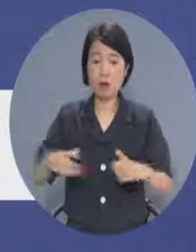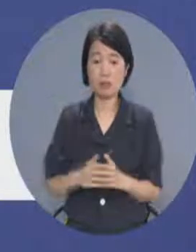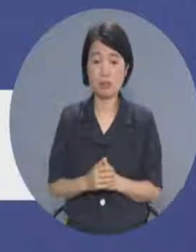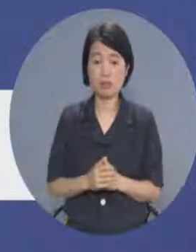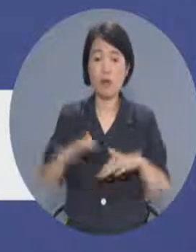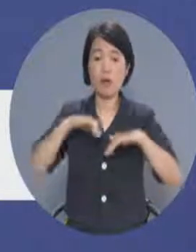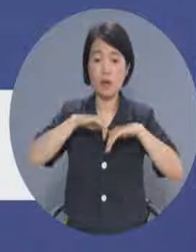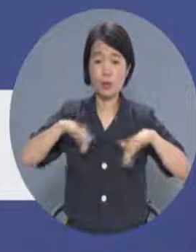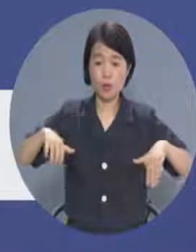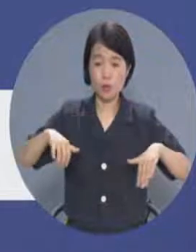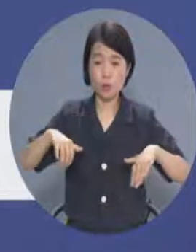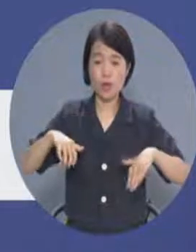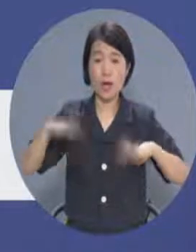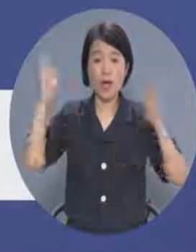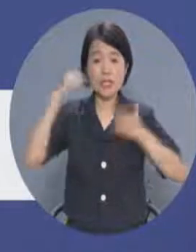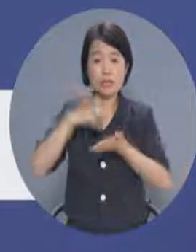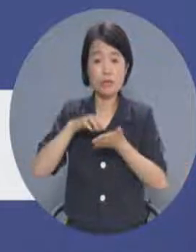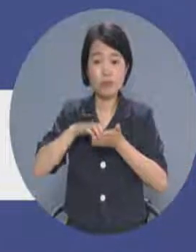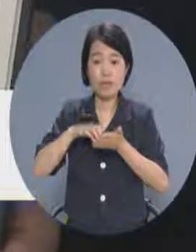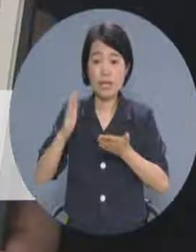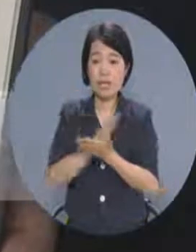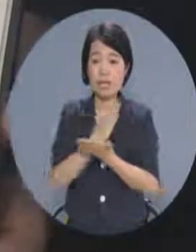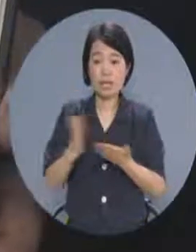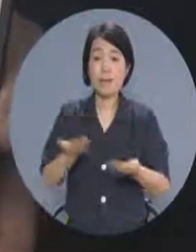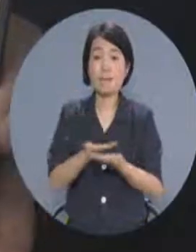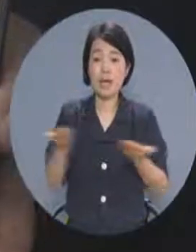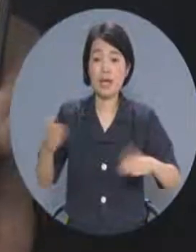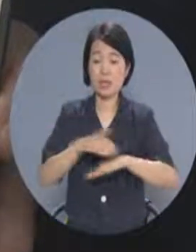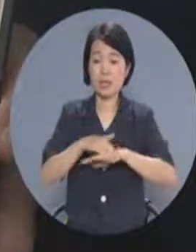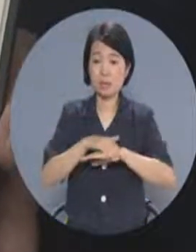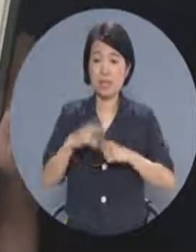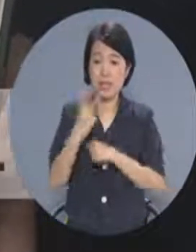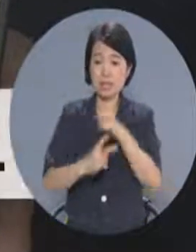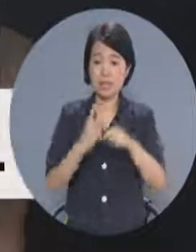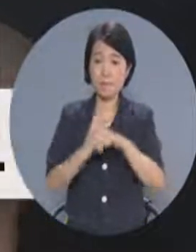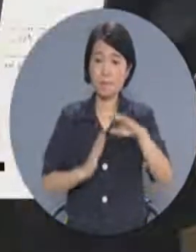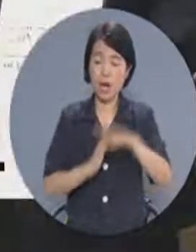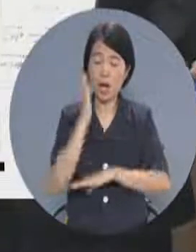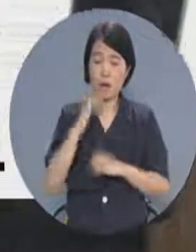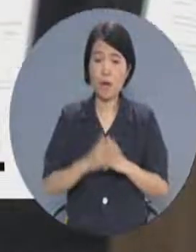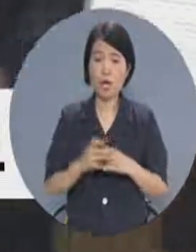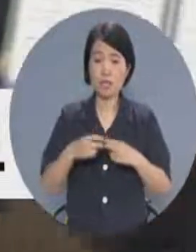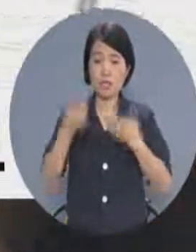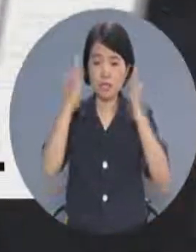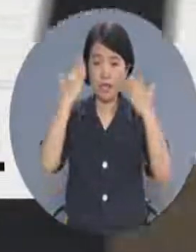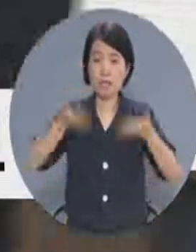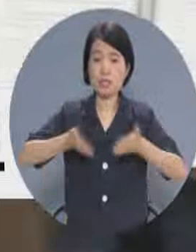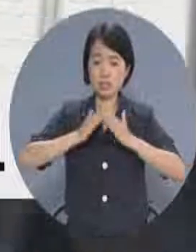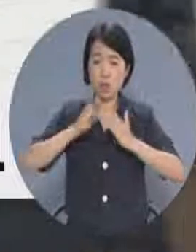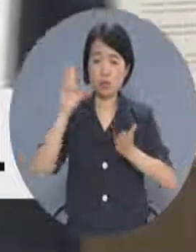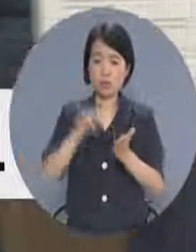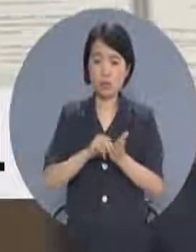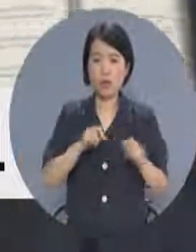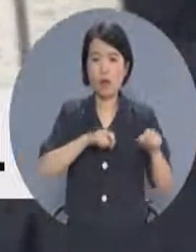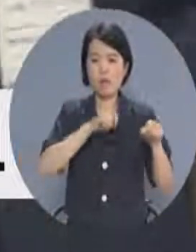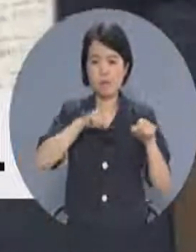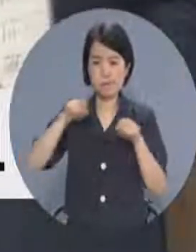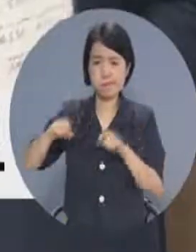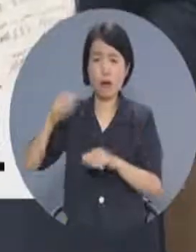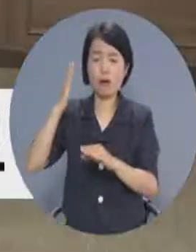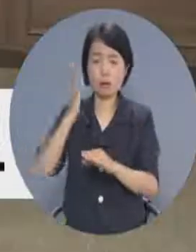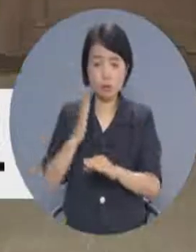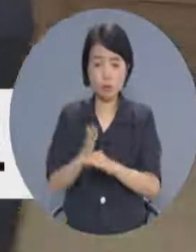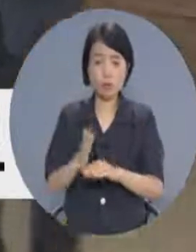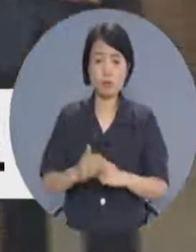이것과는 별도로 정원을 배정한다는 얘기입니다. 2년이 지났고 의대 신설 문제는 성과 없이 제자리에 머무르는